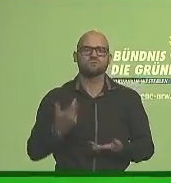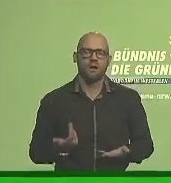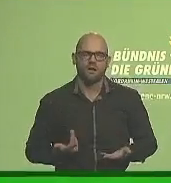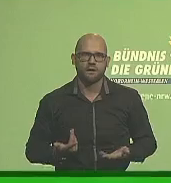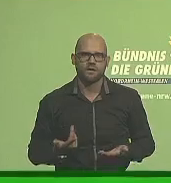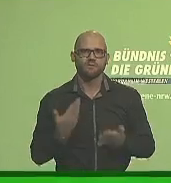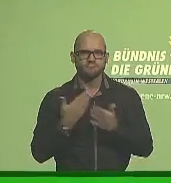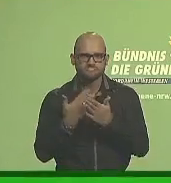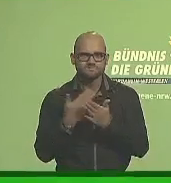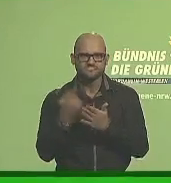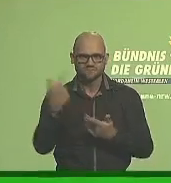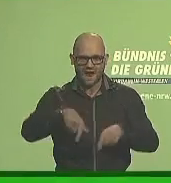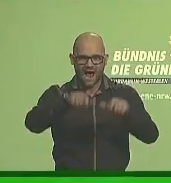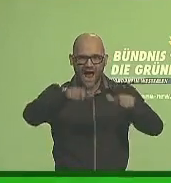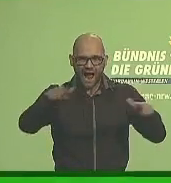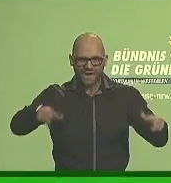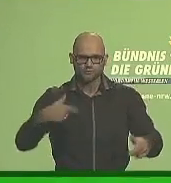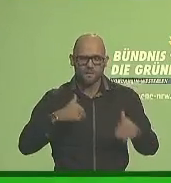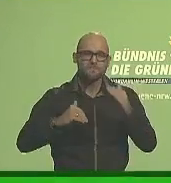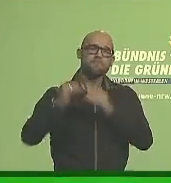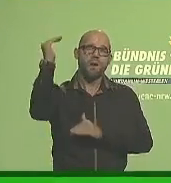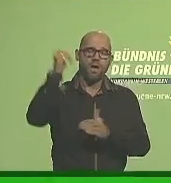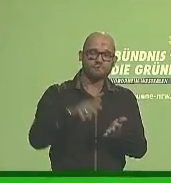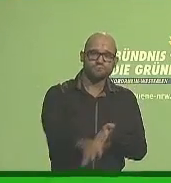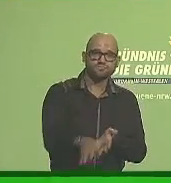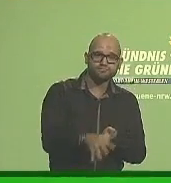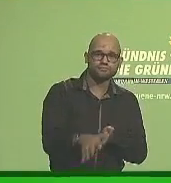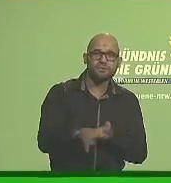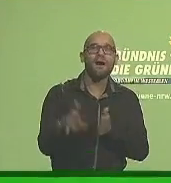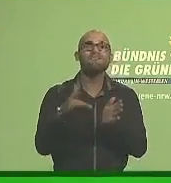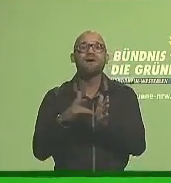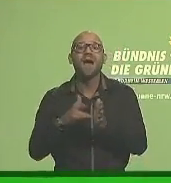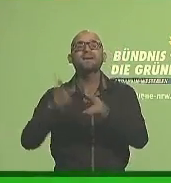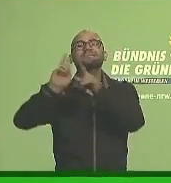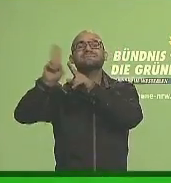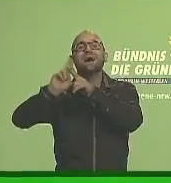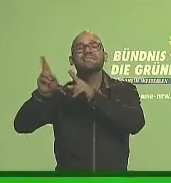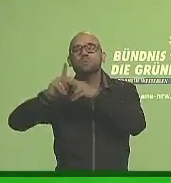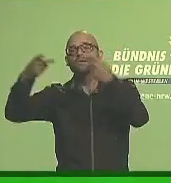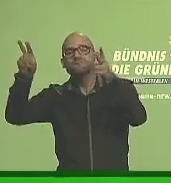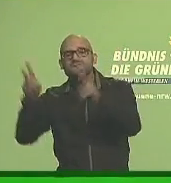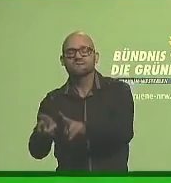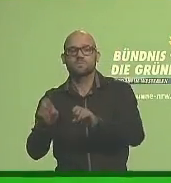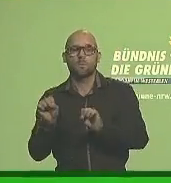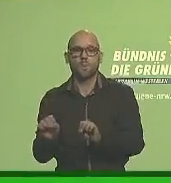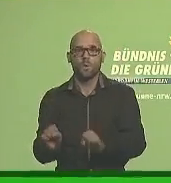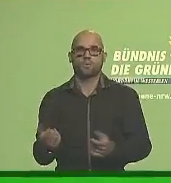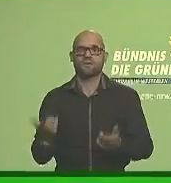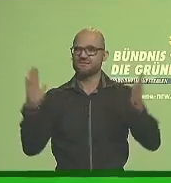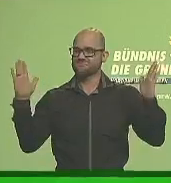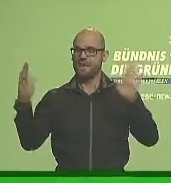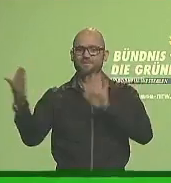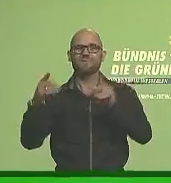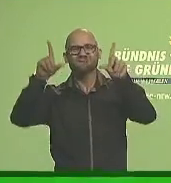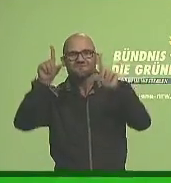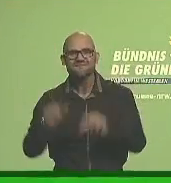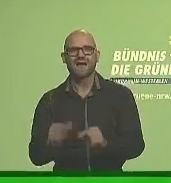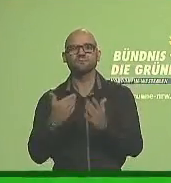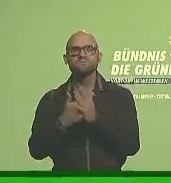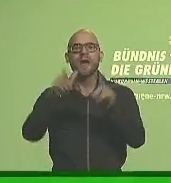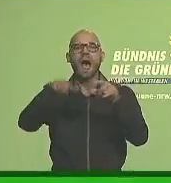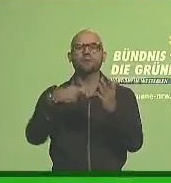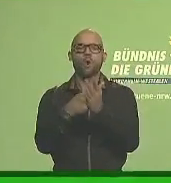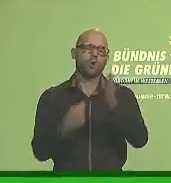Heizung zahlen müssen, weil wir weniger sanieren können und weil deshalb weniger gedämmt ist und mehr für Heizkosten bezahlt werden